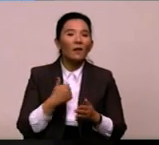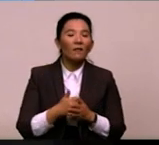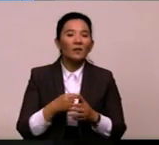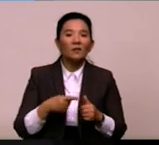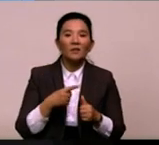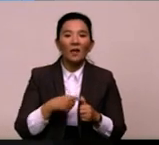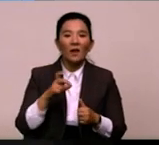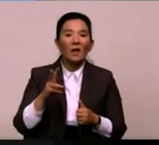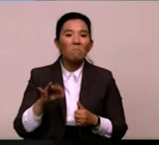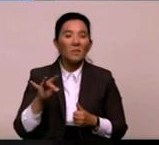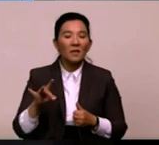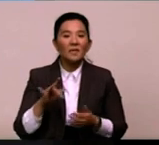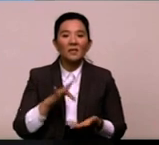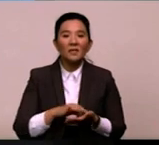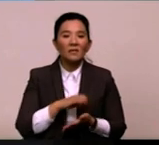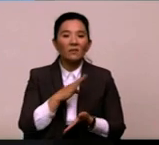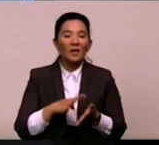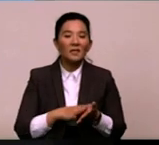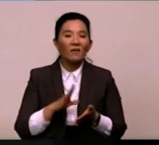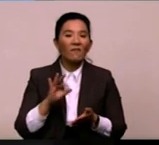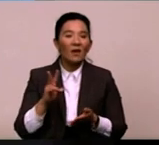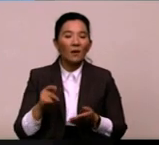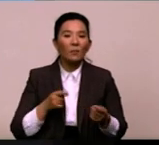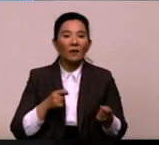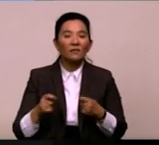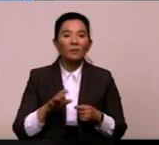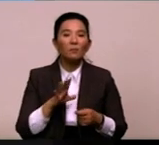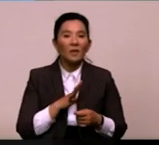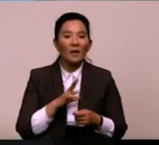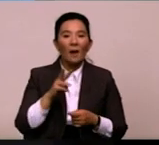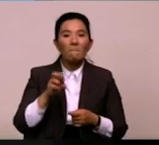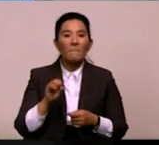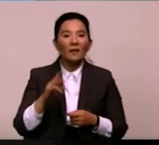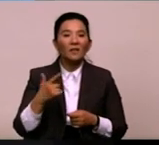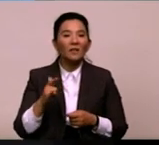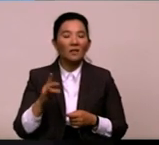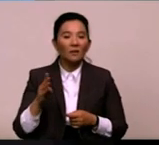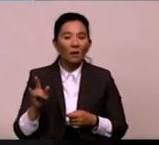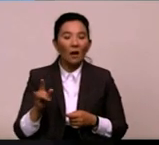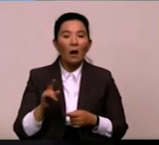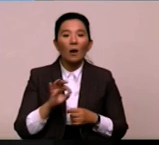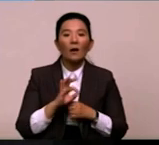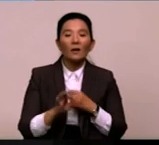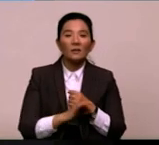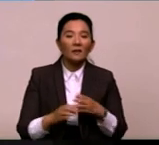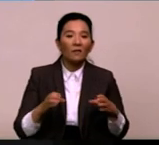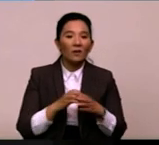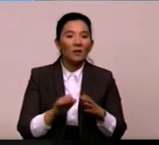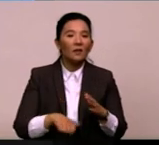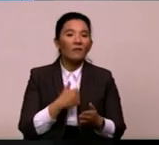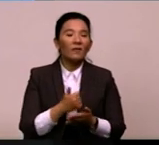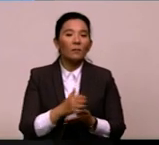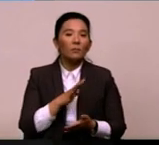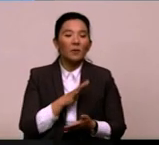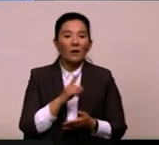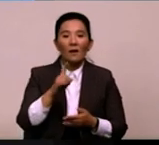К середине XIX века правящей династии были мангыты. Коканское ханство, во главе